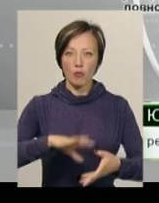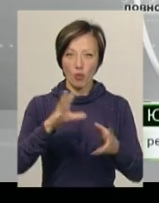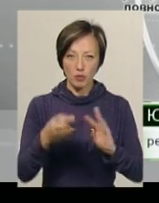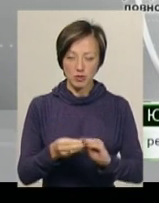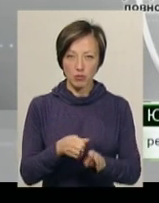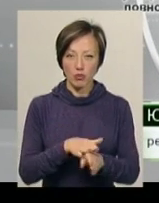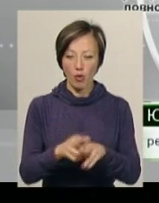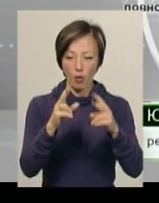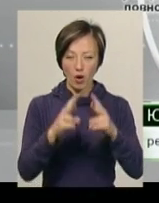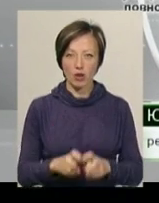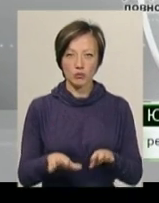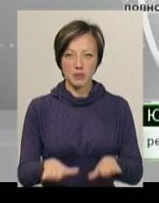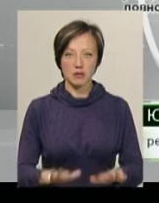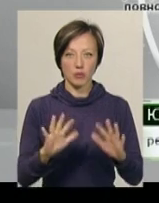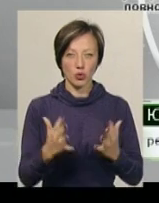проведення огляду місця події.